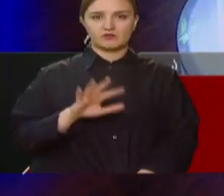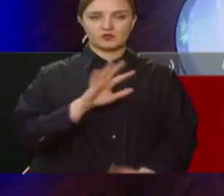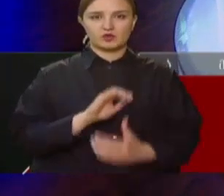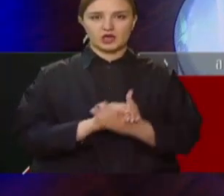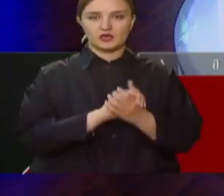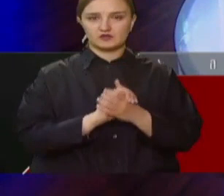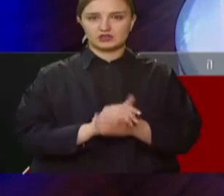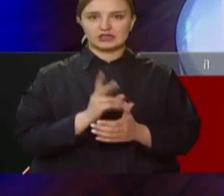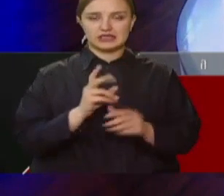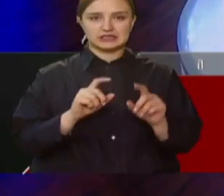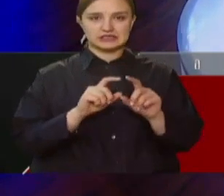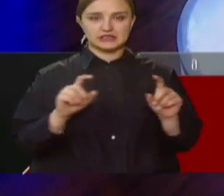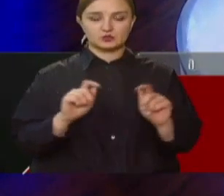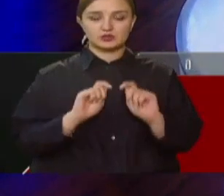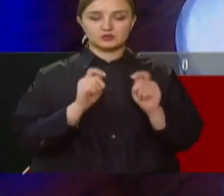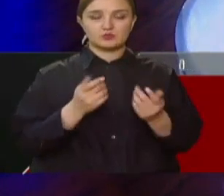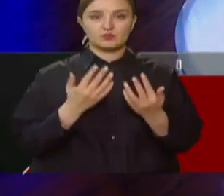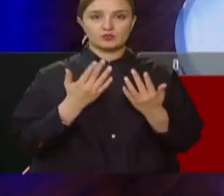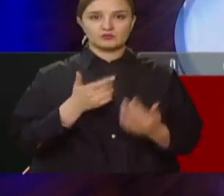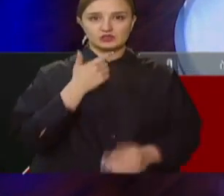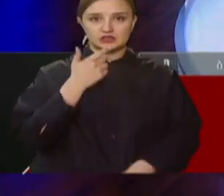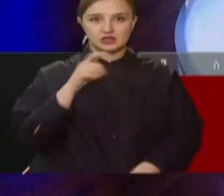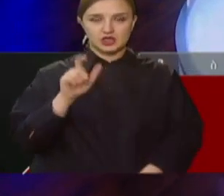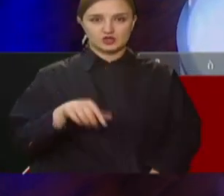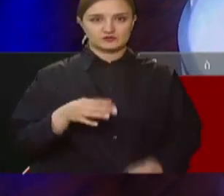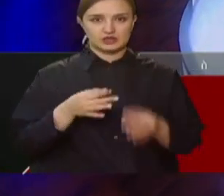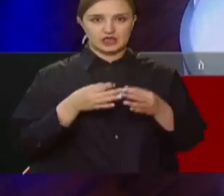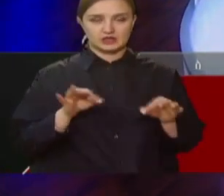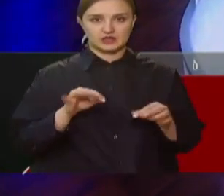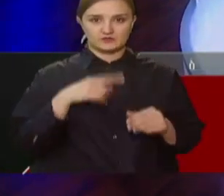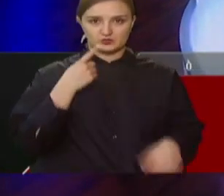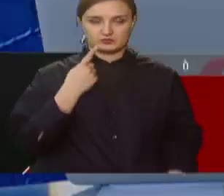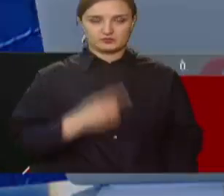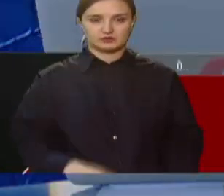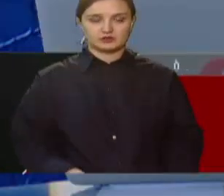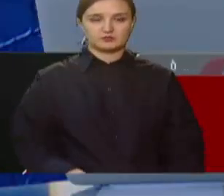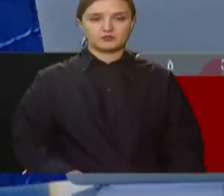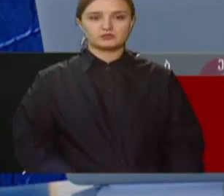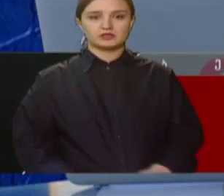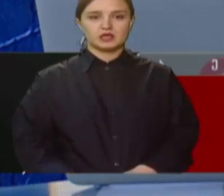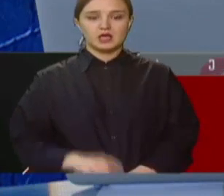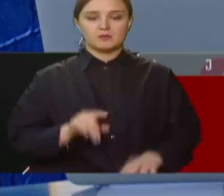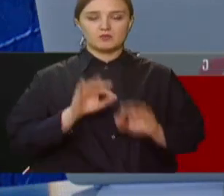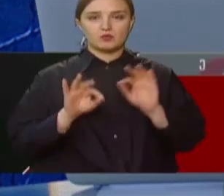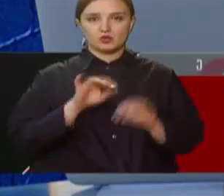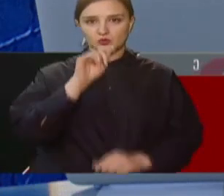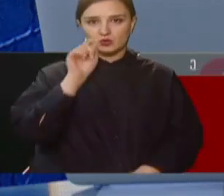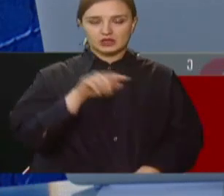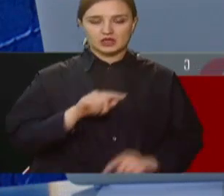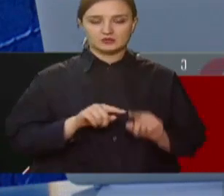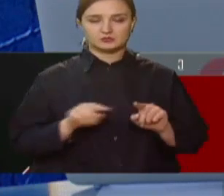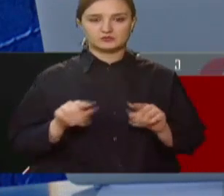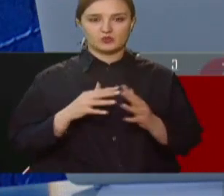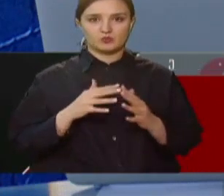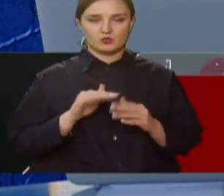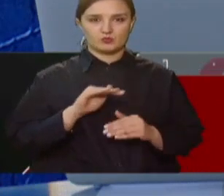კანდიდატის სტატუსის მინიჭების წინაპირობად მიხელ სააკაშვილის გათავისუფლებას ასახელებს. Rezoluția proiectului Ucraina și Mimdinareoms da